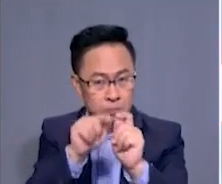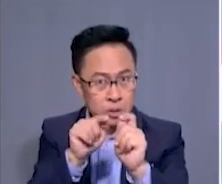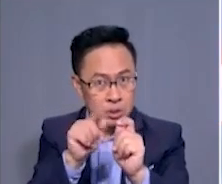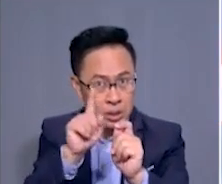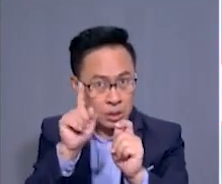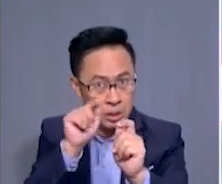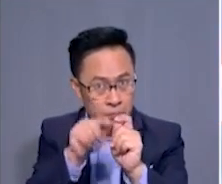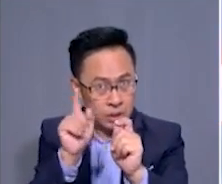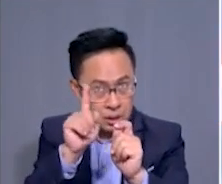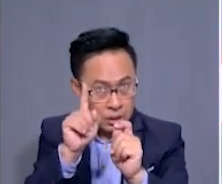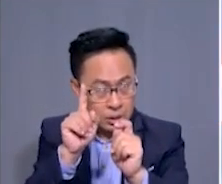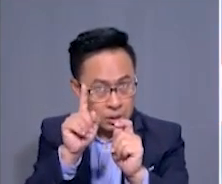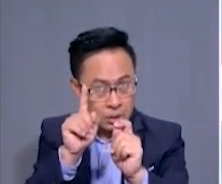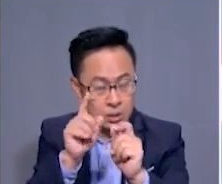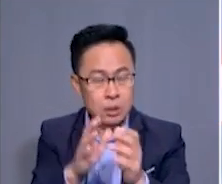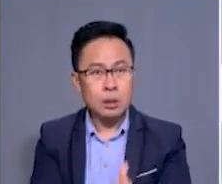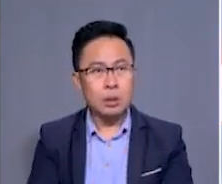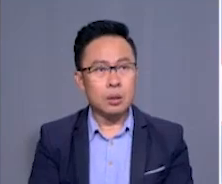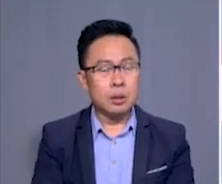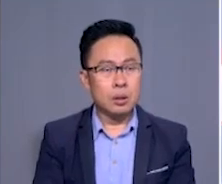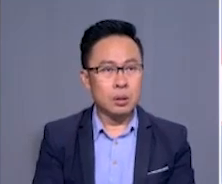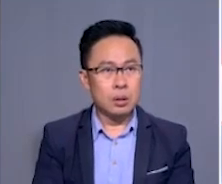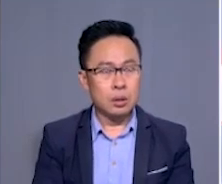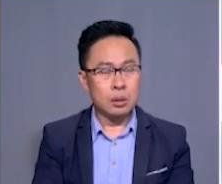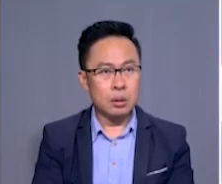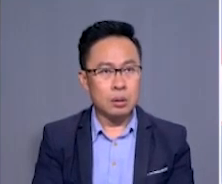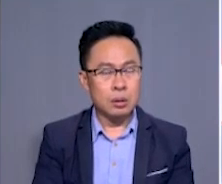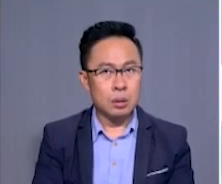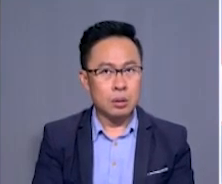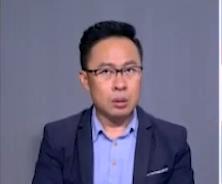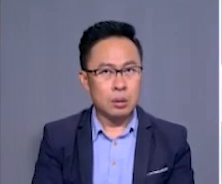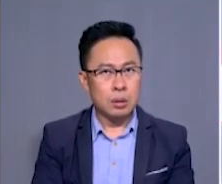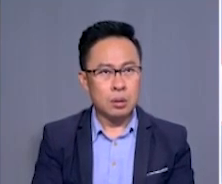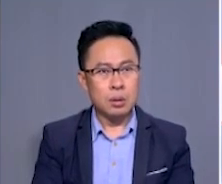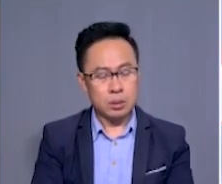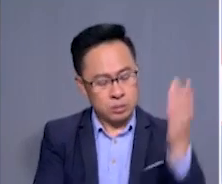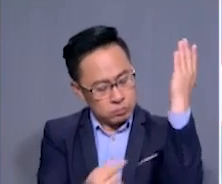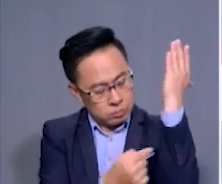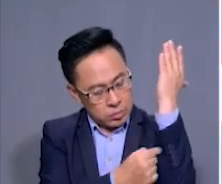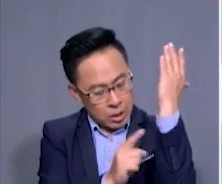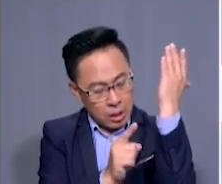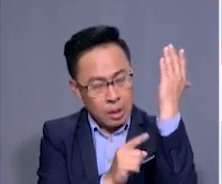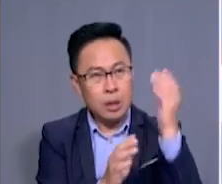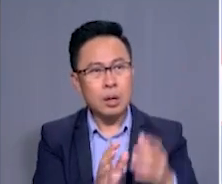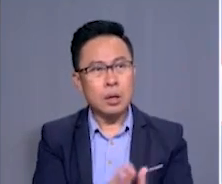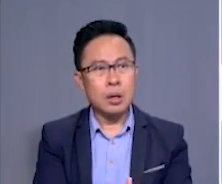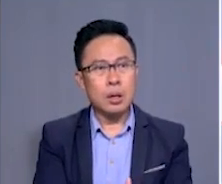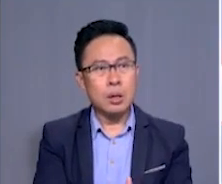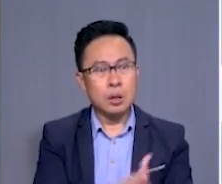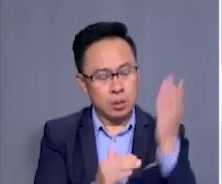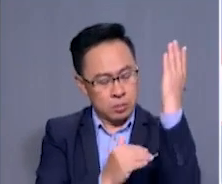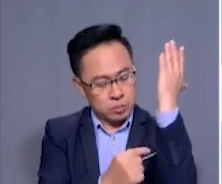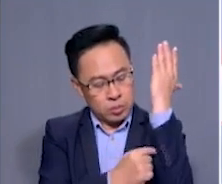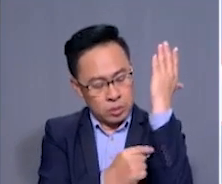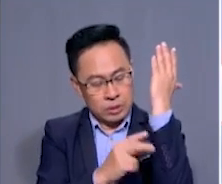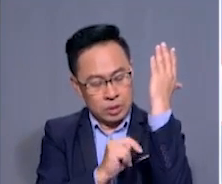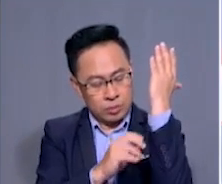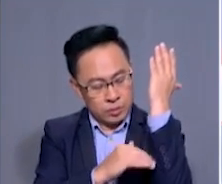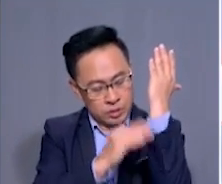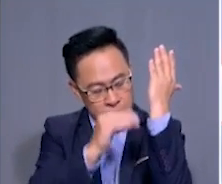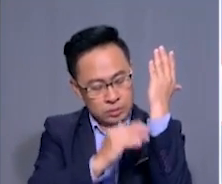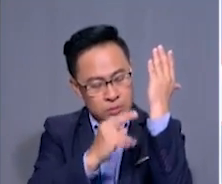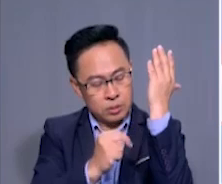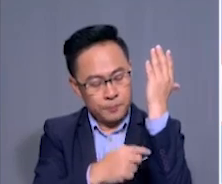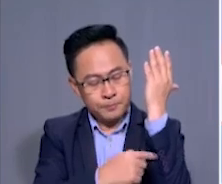ครศรีธรรมราชคะสามารถระบุเป็นอำเภอหรือว่าพื้นที่ได้เลยไหมคะ แค่ประมาณตอนกลางขึ้นไปข้างบนประมาณนี้ครับ